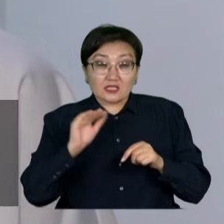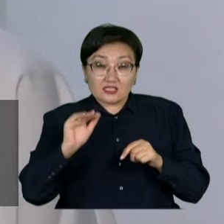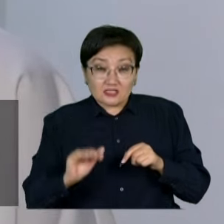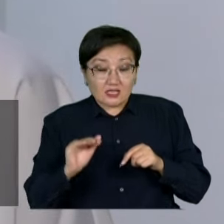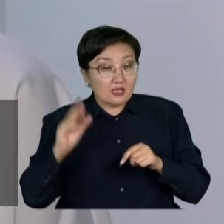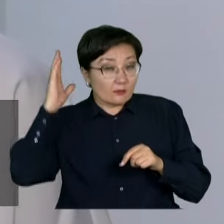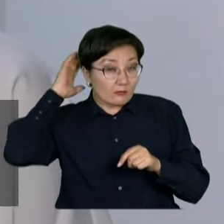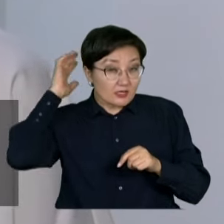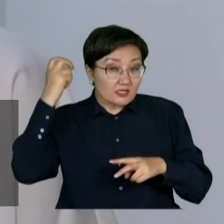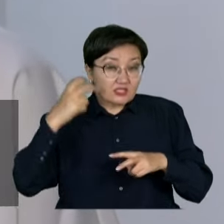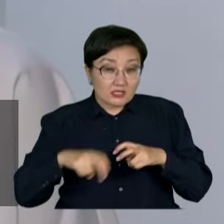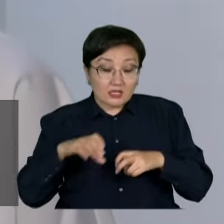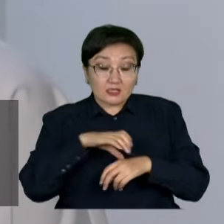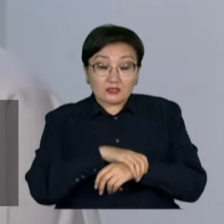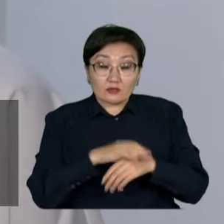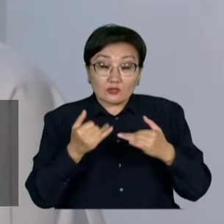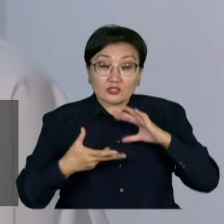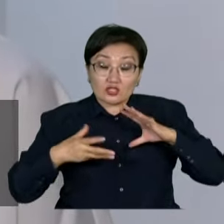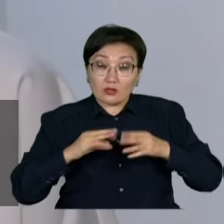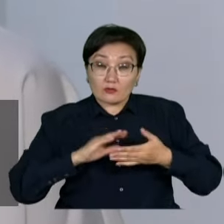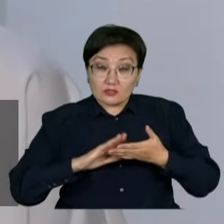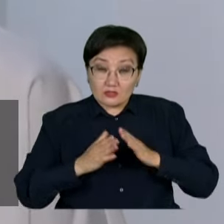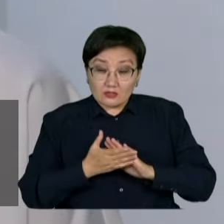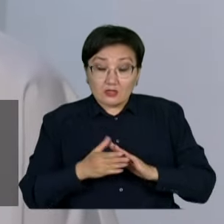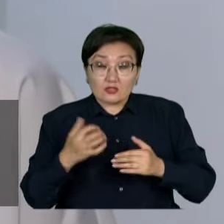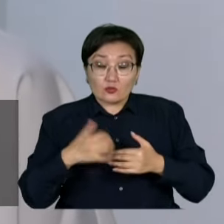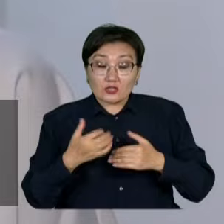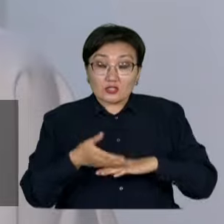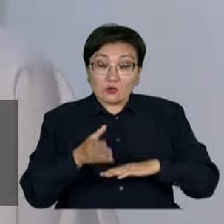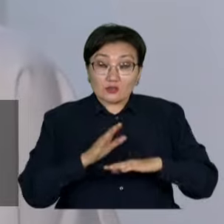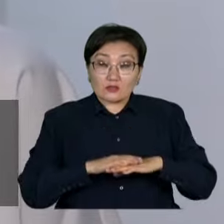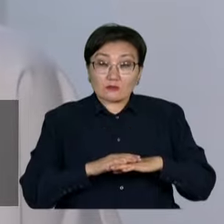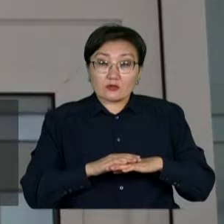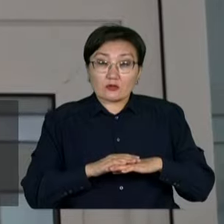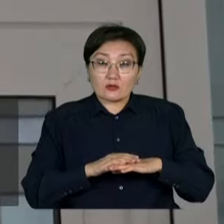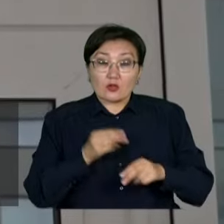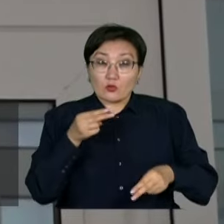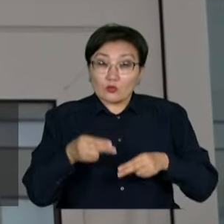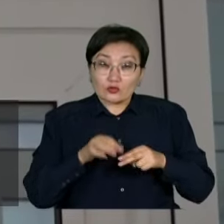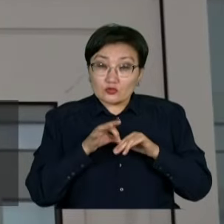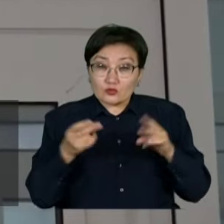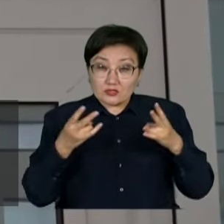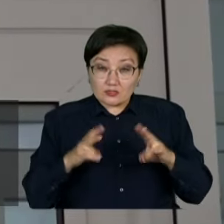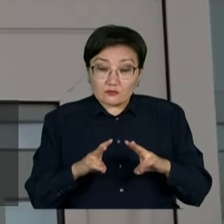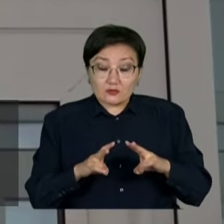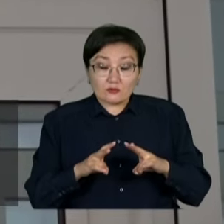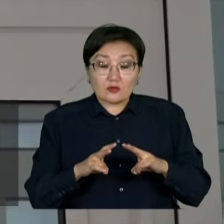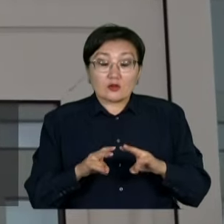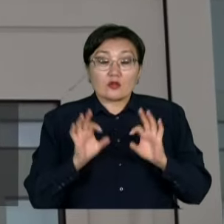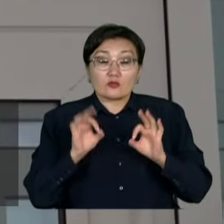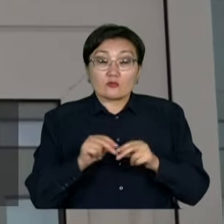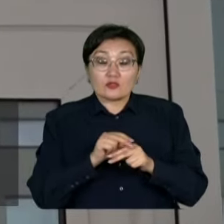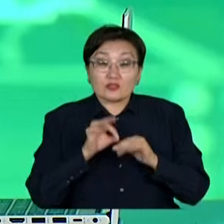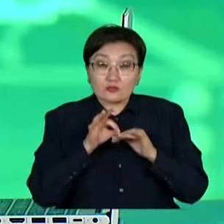анықталды. Бүгінгі таңда қыздың жалпы жағдайы орташа ауырлықта. Ота жасау керек емес, консервативті емін алып